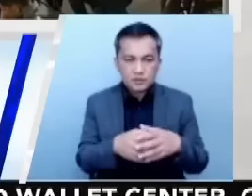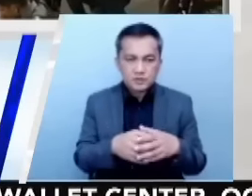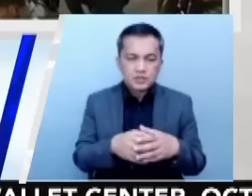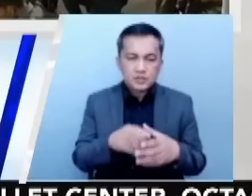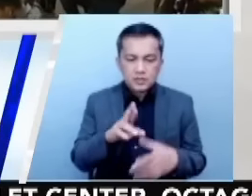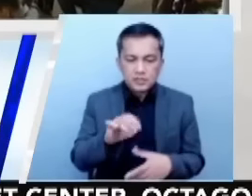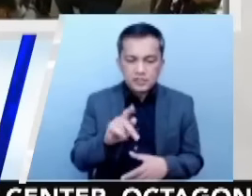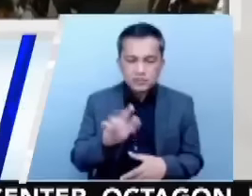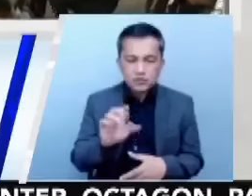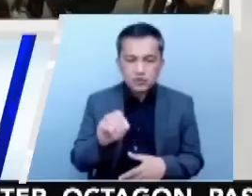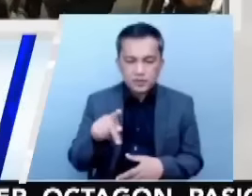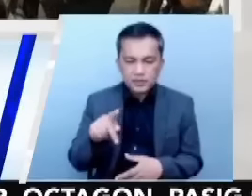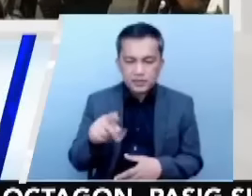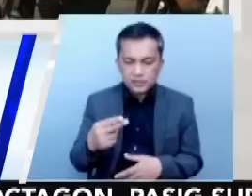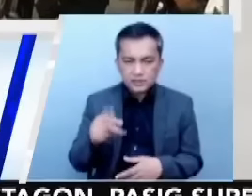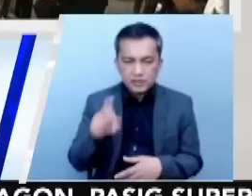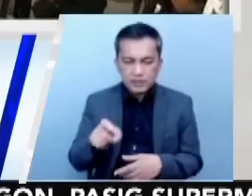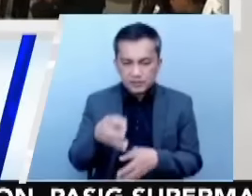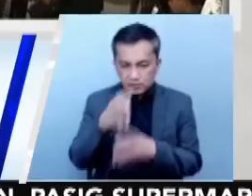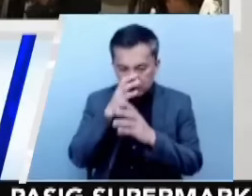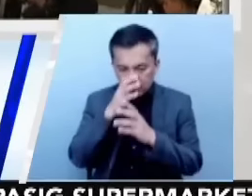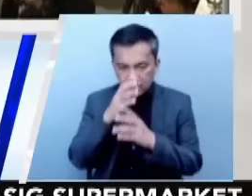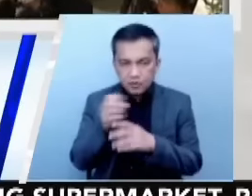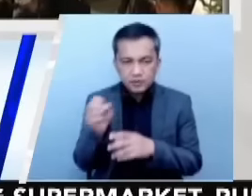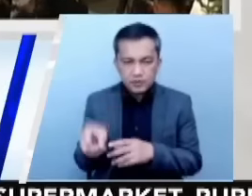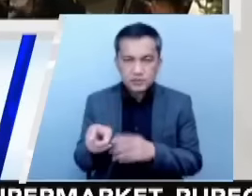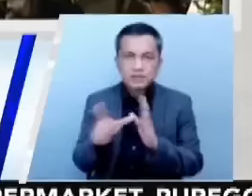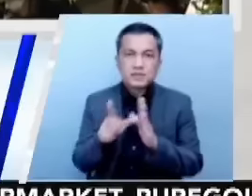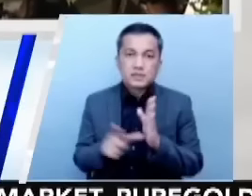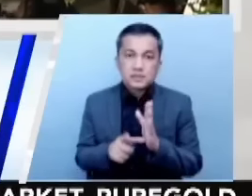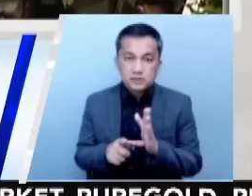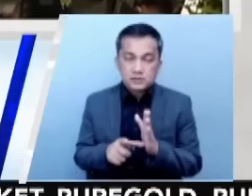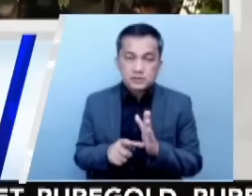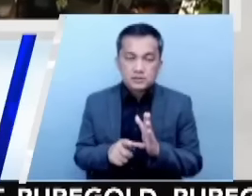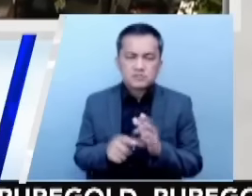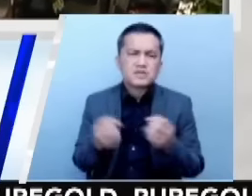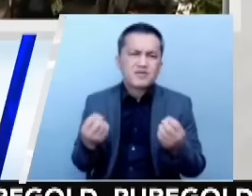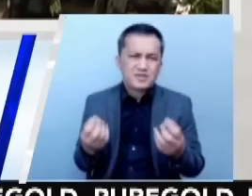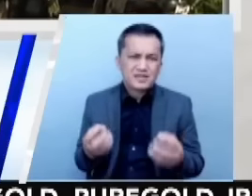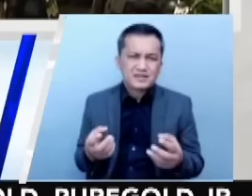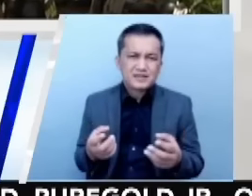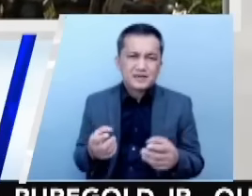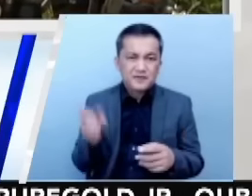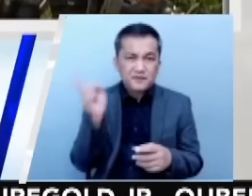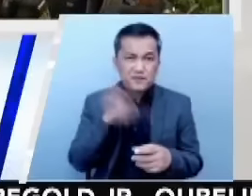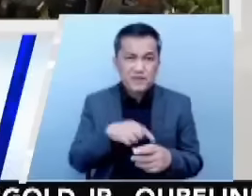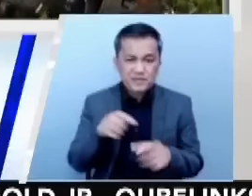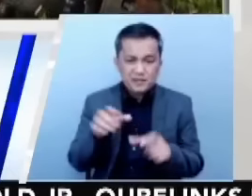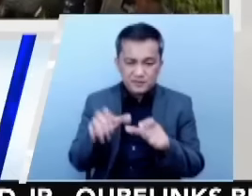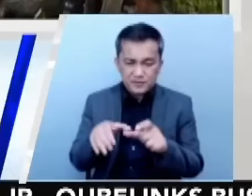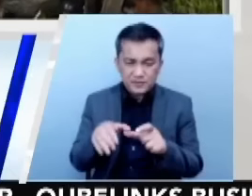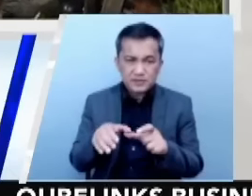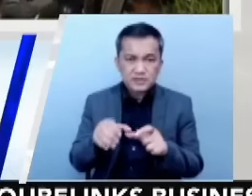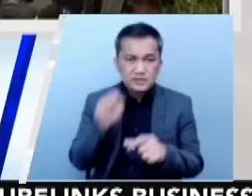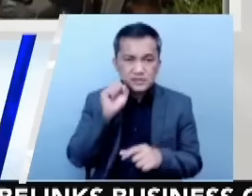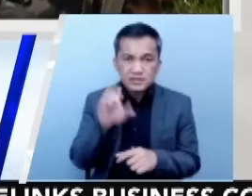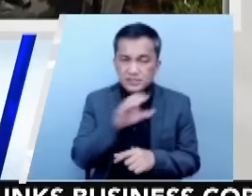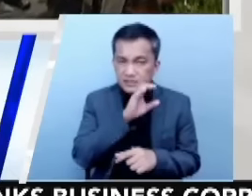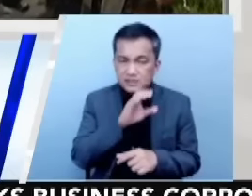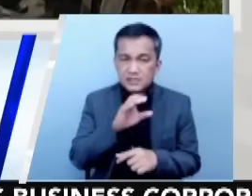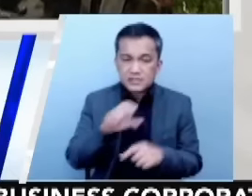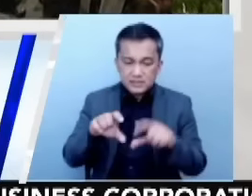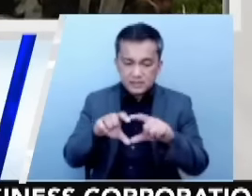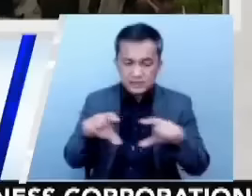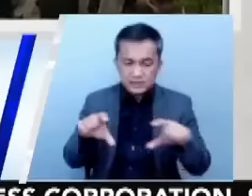na ring istriktuhan ang pagpapatupad ng batas. Naglipana na raw ang mga pekeng PWD at senior citizen cards o kung di man